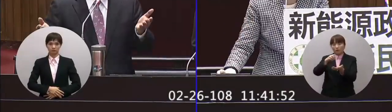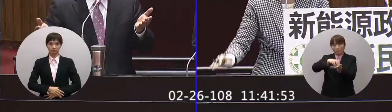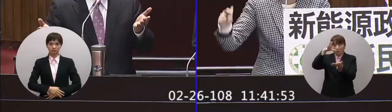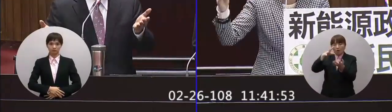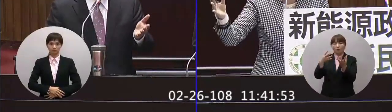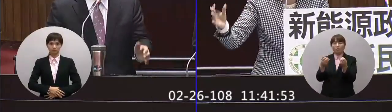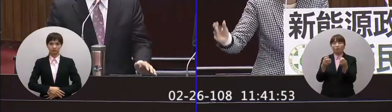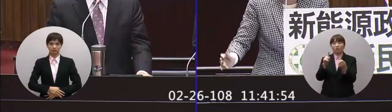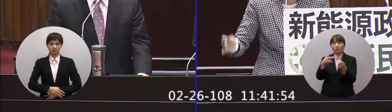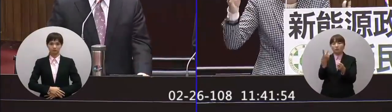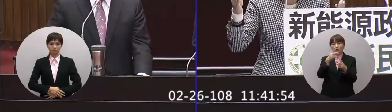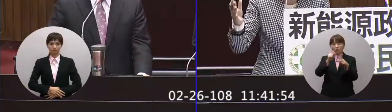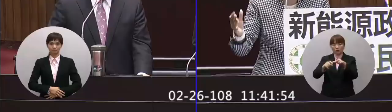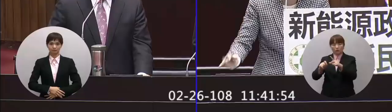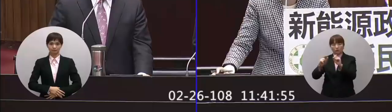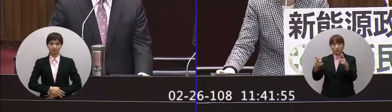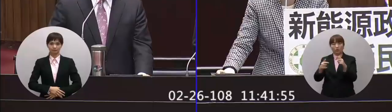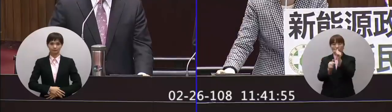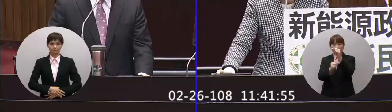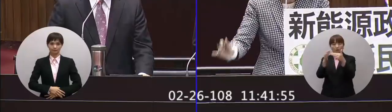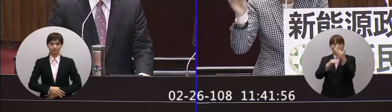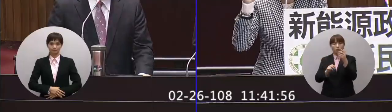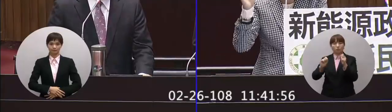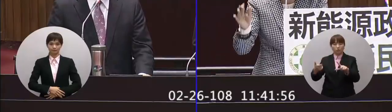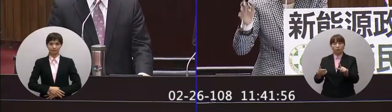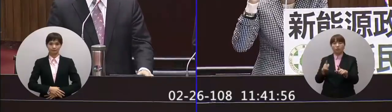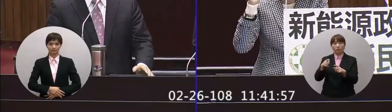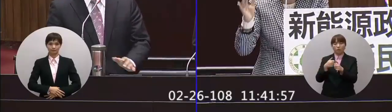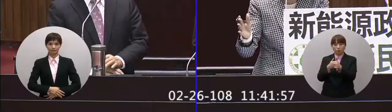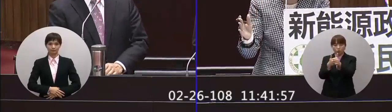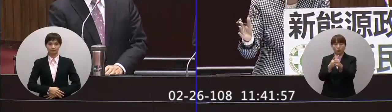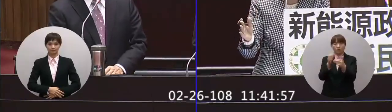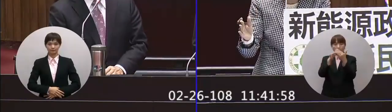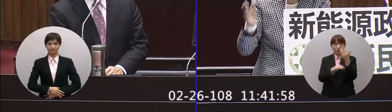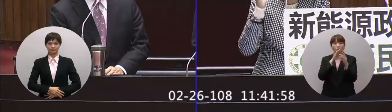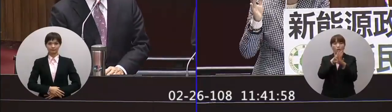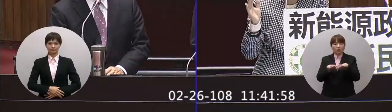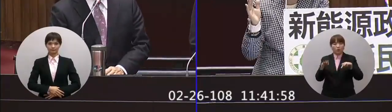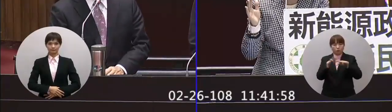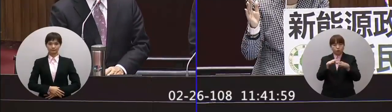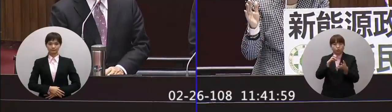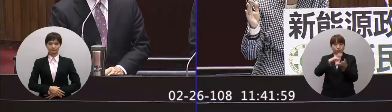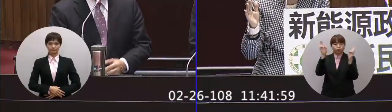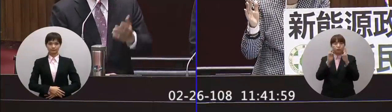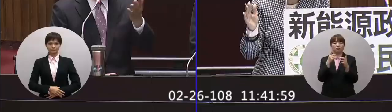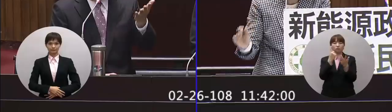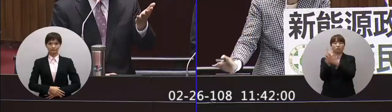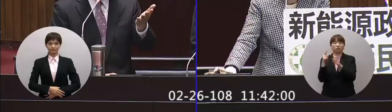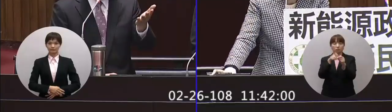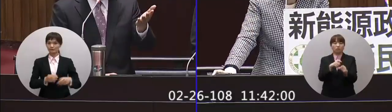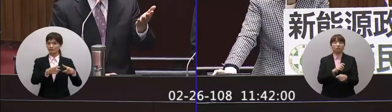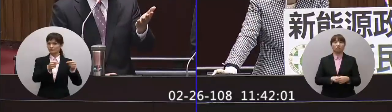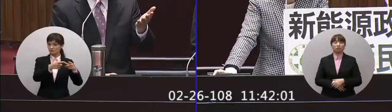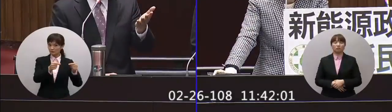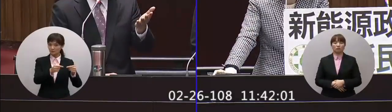生核灾啊，因为两个公司不一样，他们的标准不一样，所以追求一个安全的核能，这是大家共同的目标。 日本